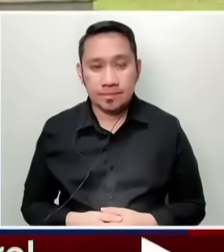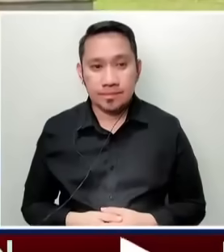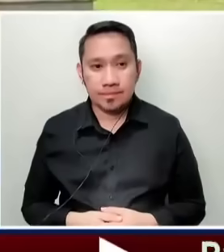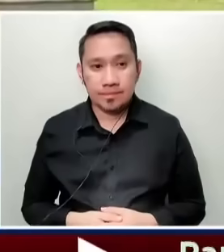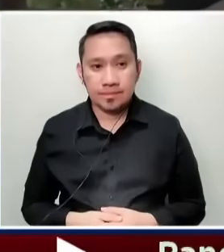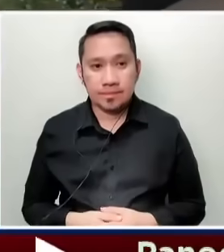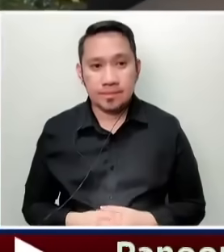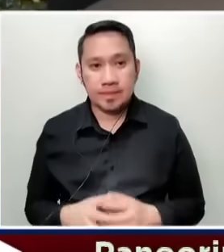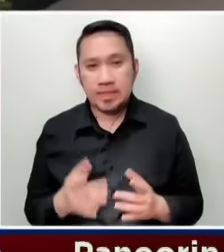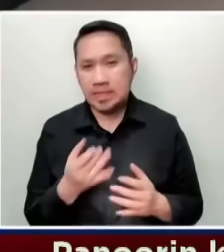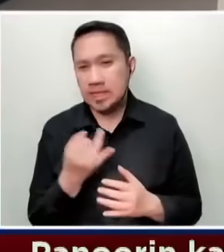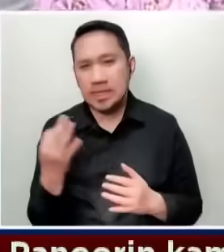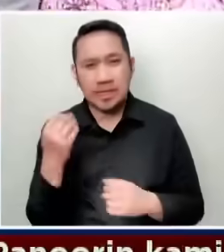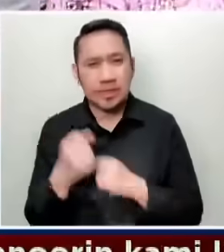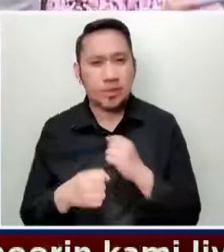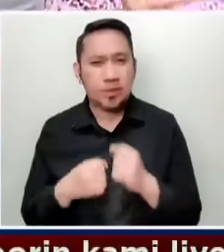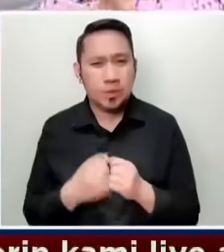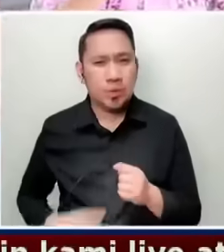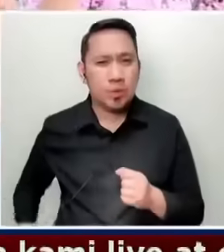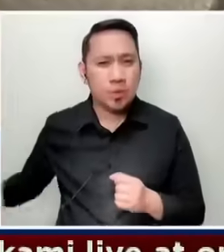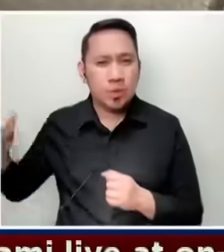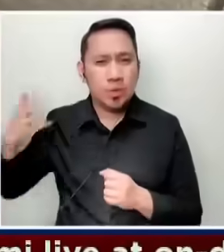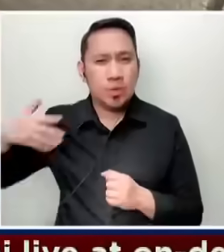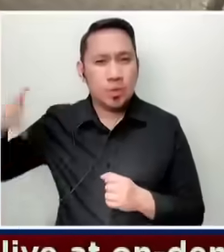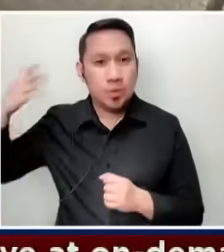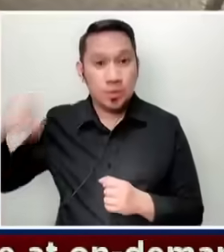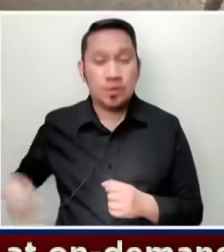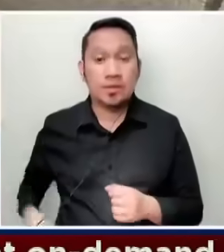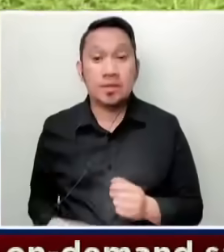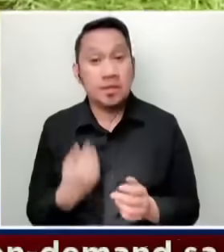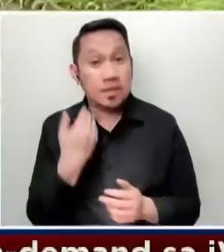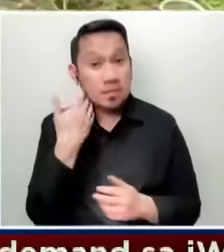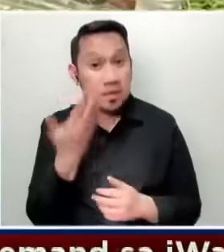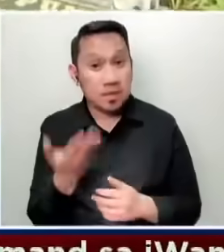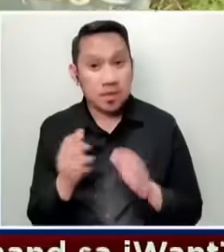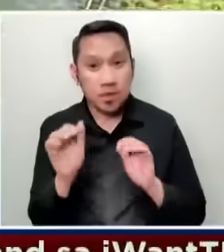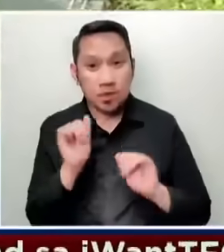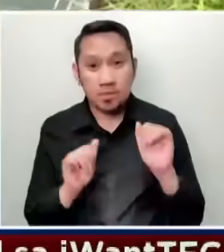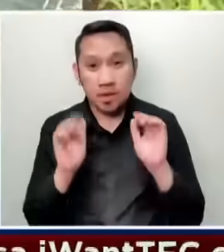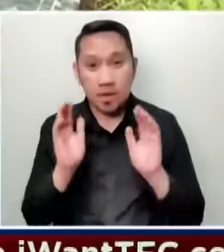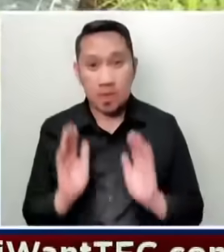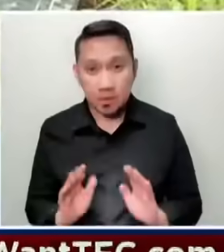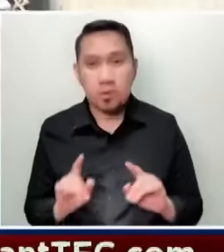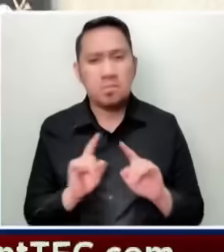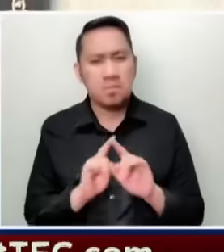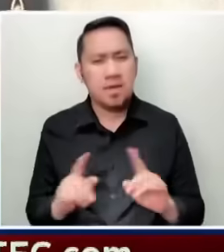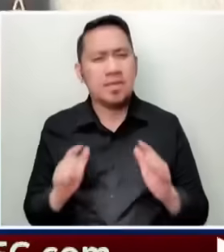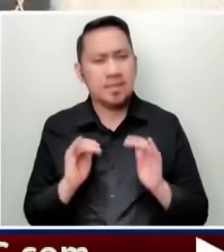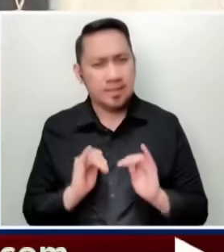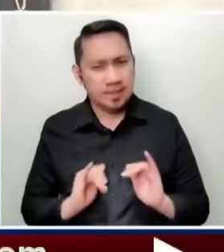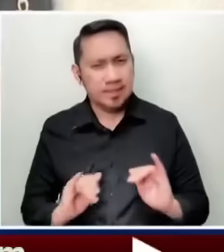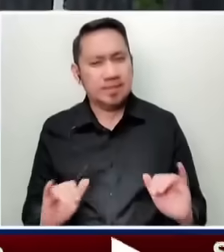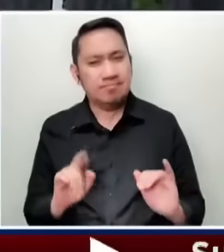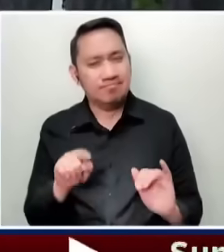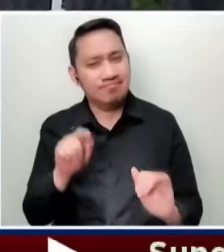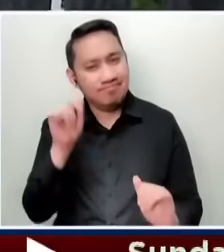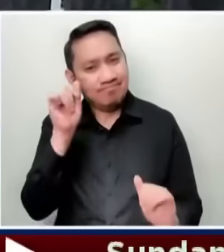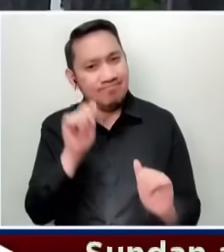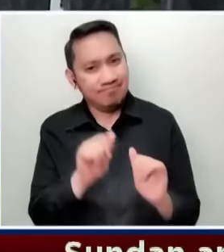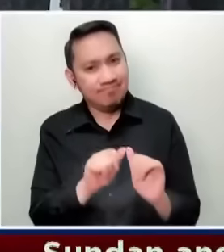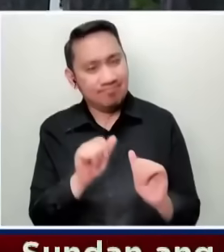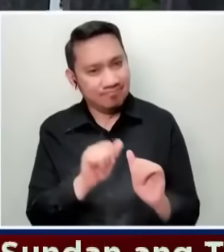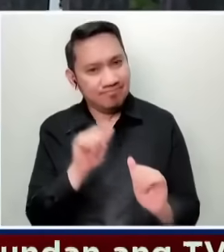Ilang taon na ang nakalilipas mula ng yumao ang ilang bituin. Pero buhay pa rin ang kanilang ningning sa